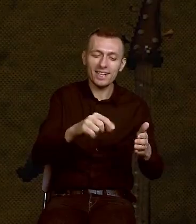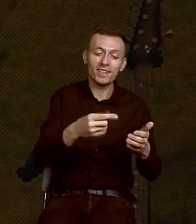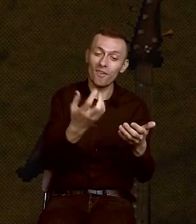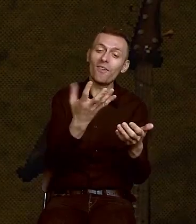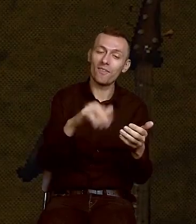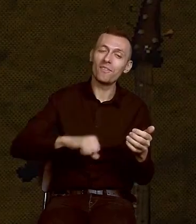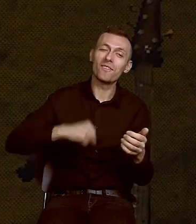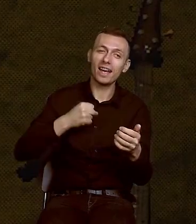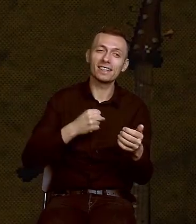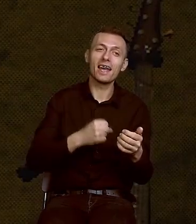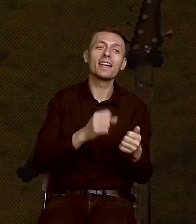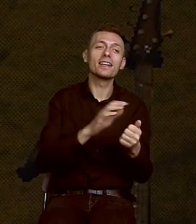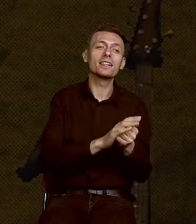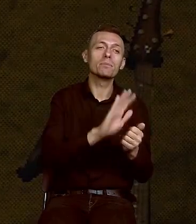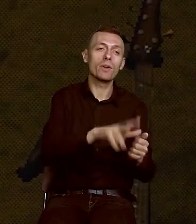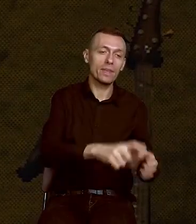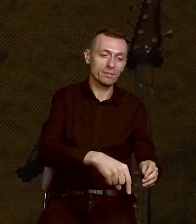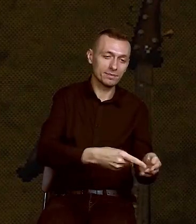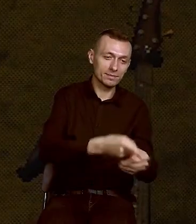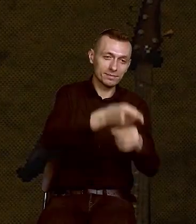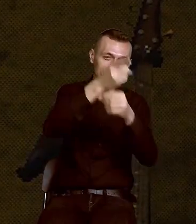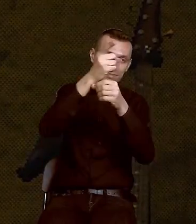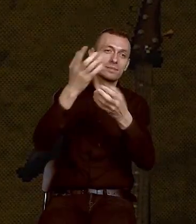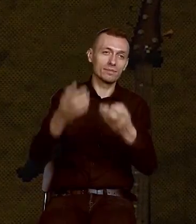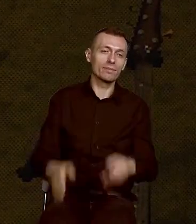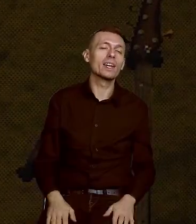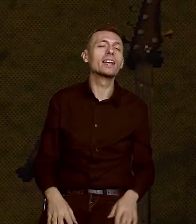czego. Tak samo jest z grzechem w naszym